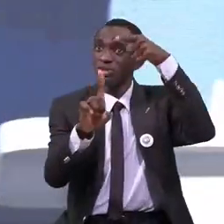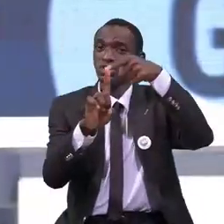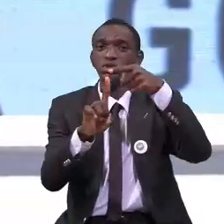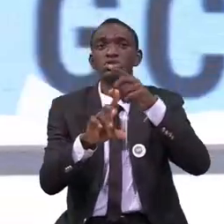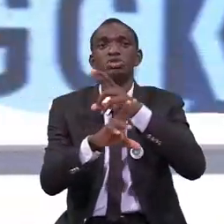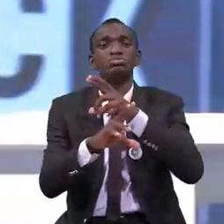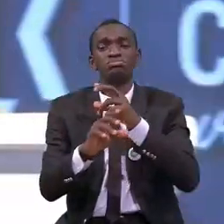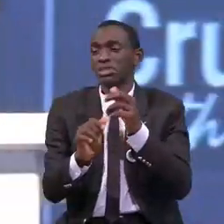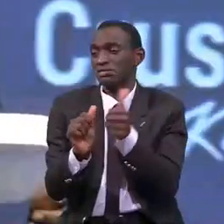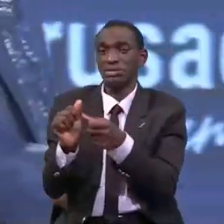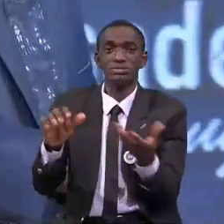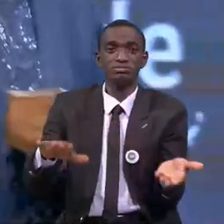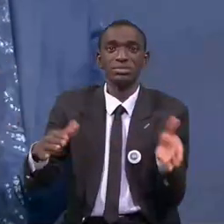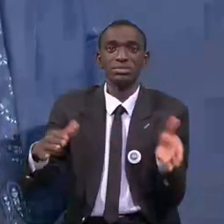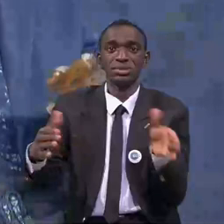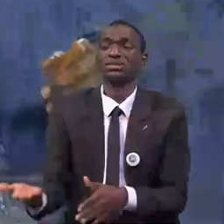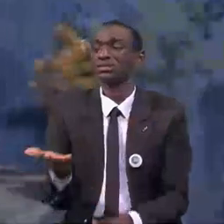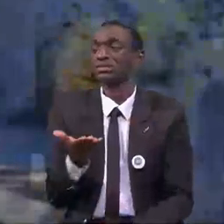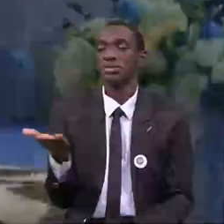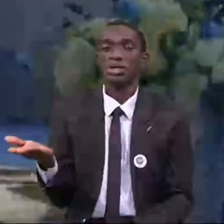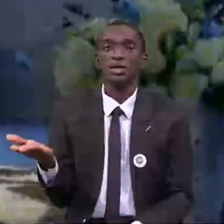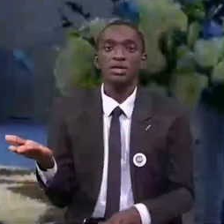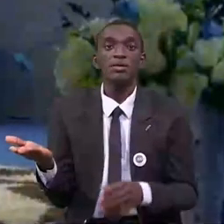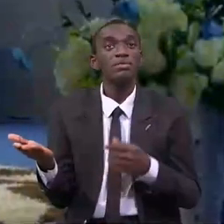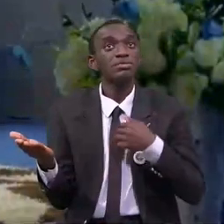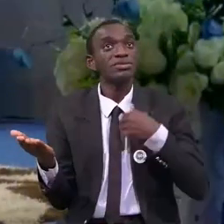d'ambition pas d'espoir tu t'es